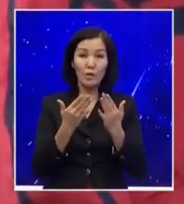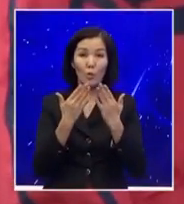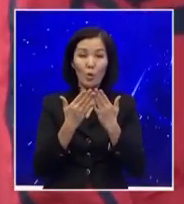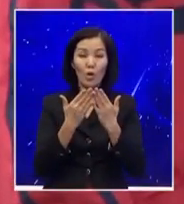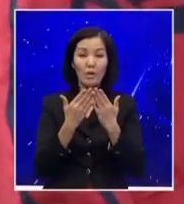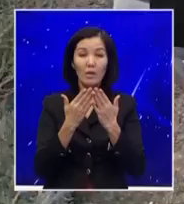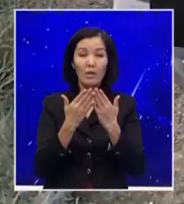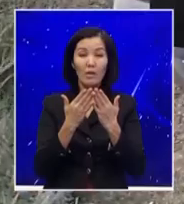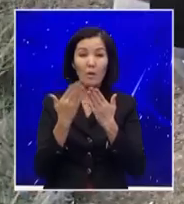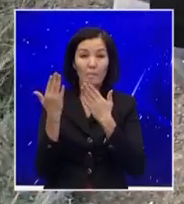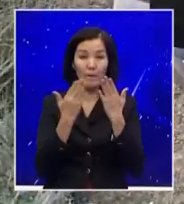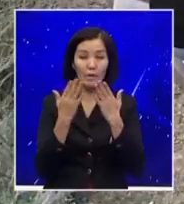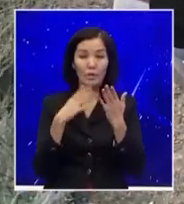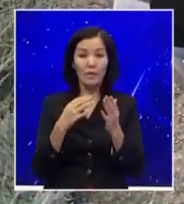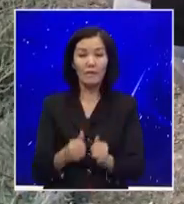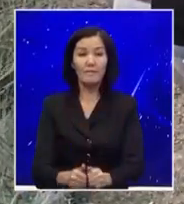бағыштады.